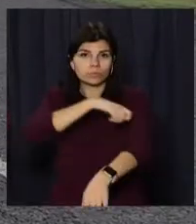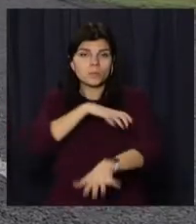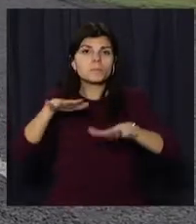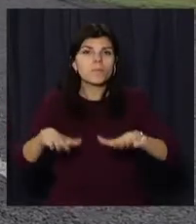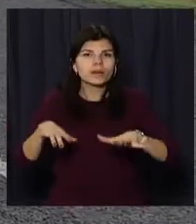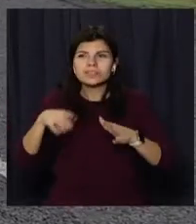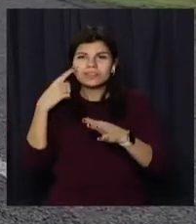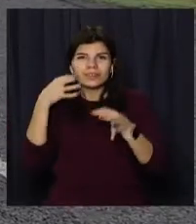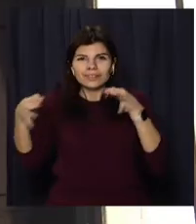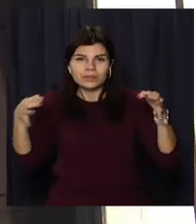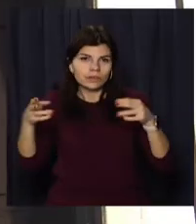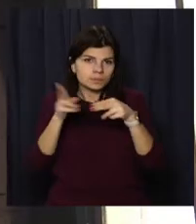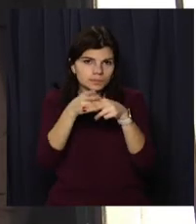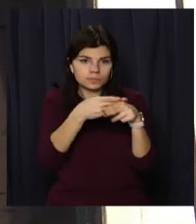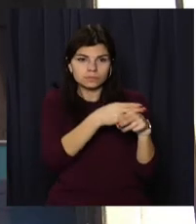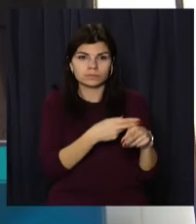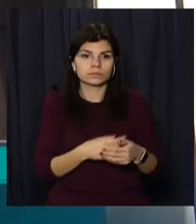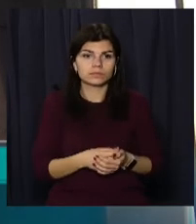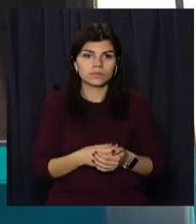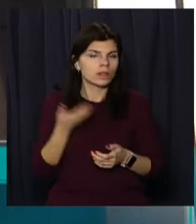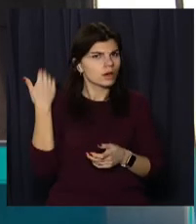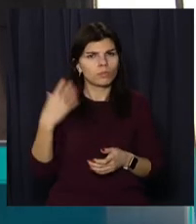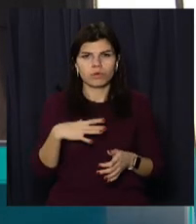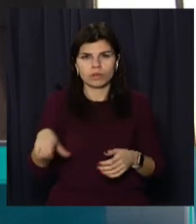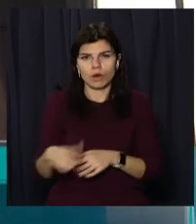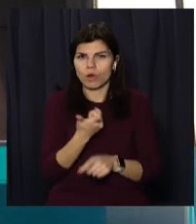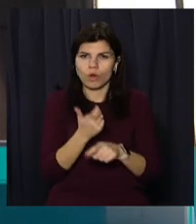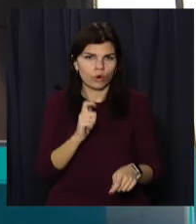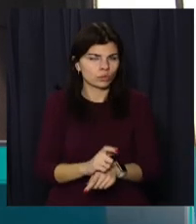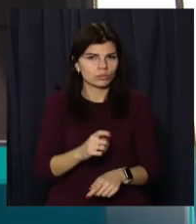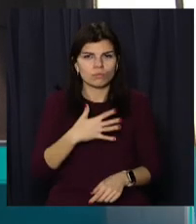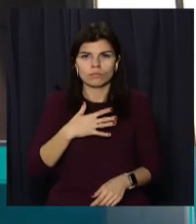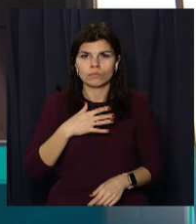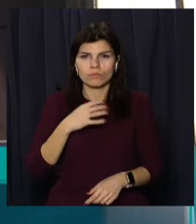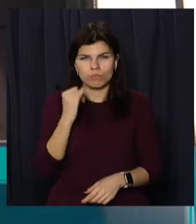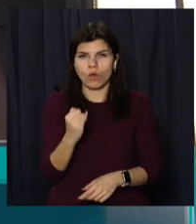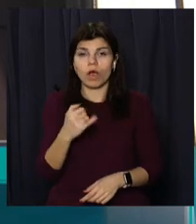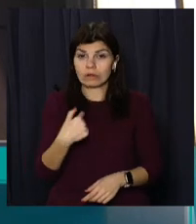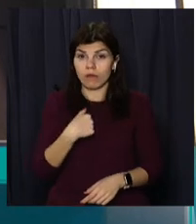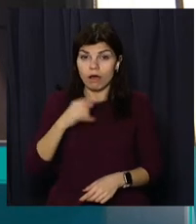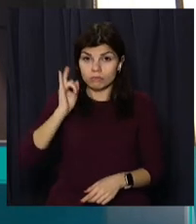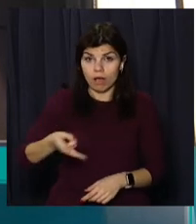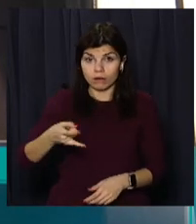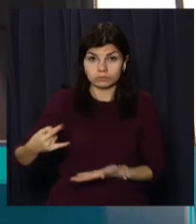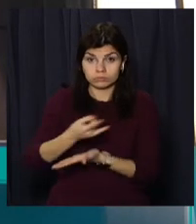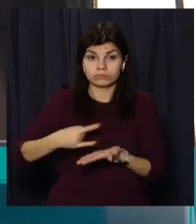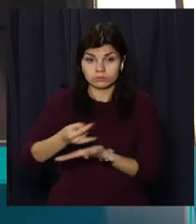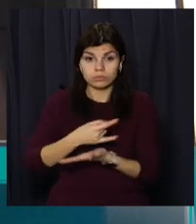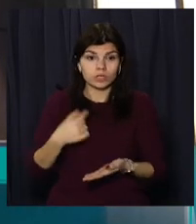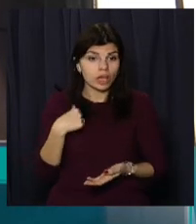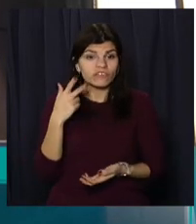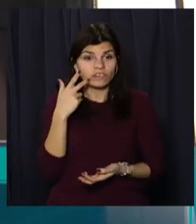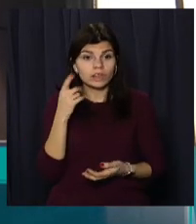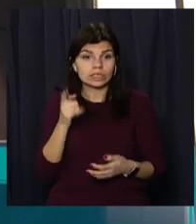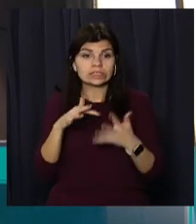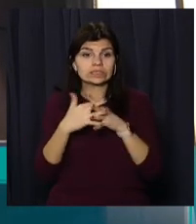значення. Ну, яка дорога була? Дуже погана. Я таксую. Раніше їздив, сідав.